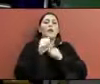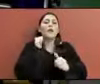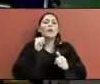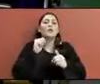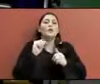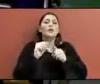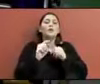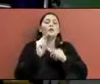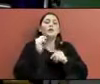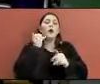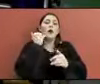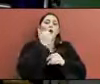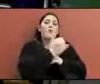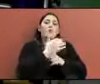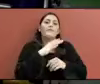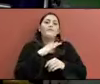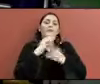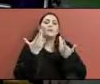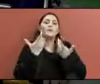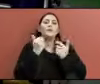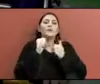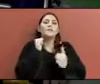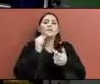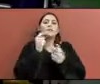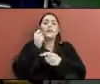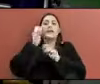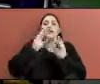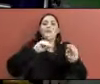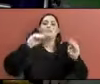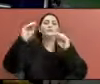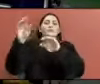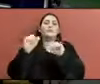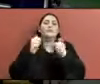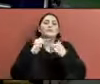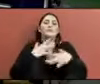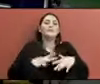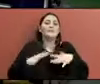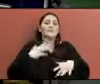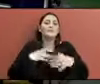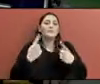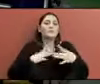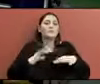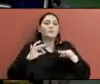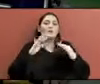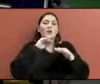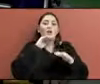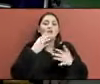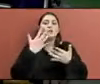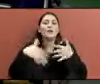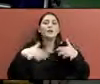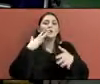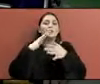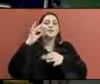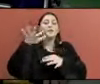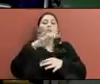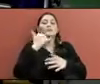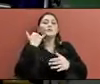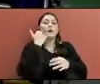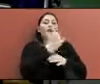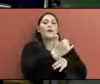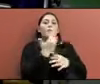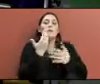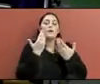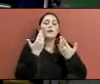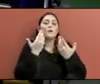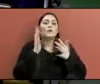dönüşüyor? Evet. Hizmet kalemleri noktasında farklılık gösteriyor geri dönüşlerimiz. Bir tane örnek vereyim.